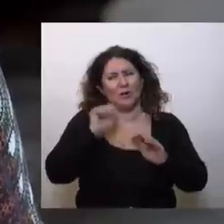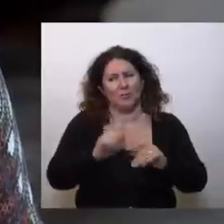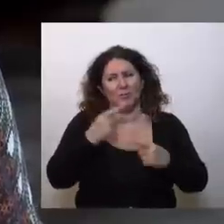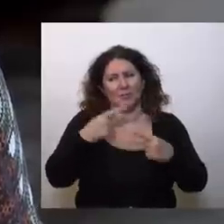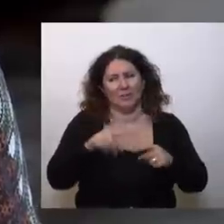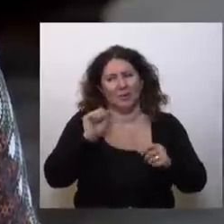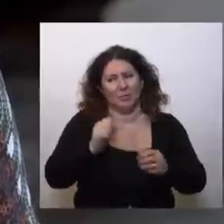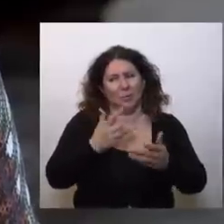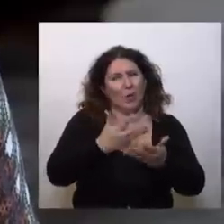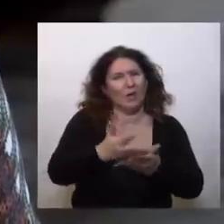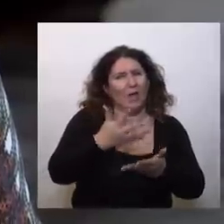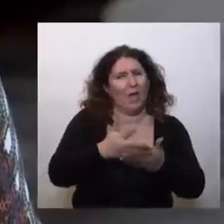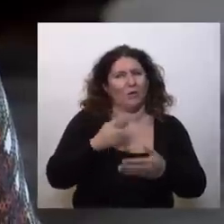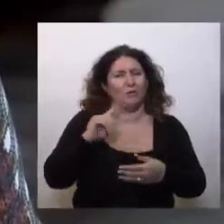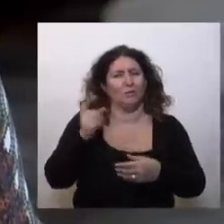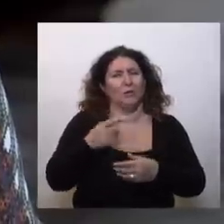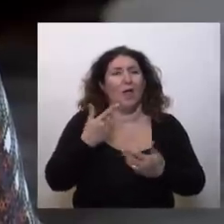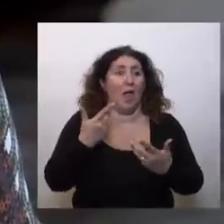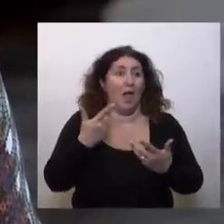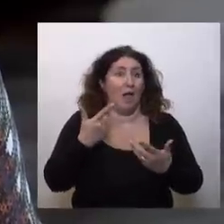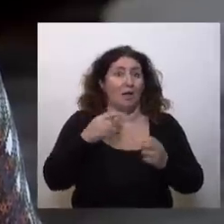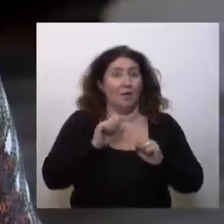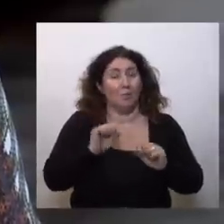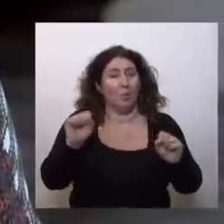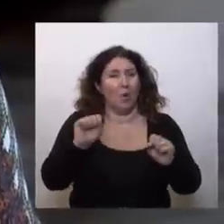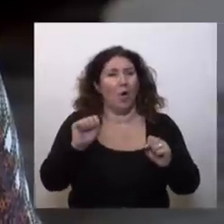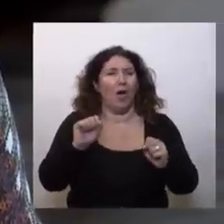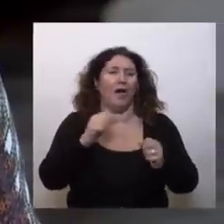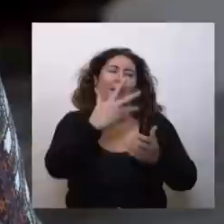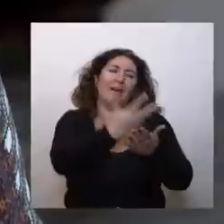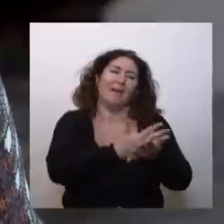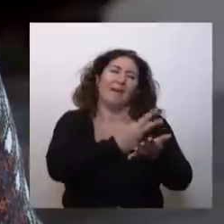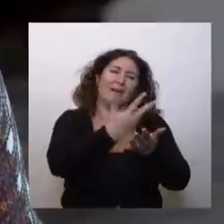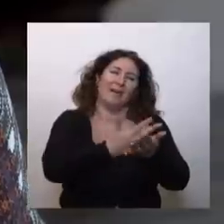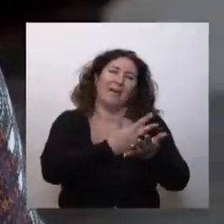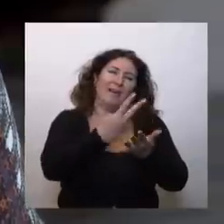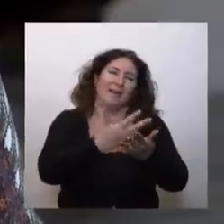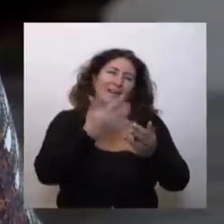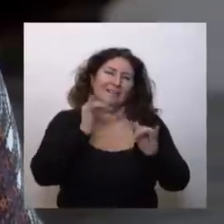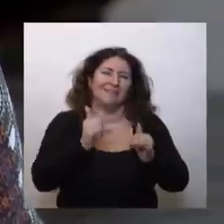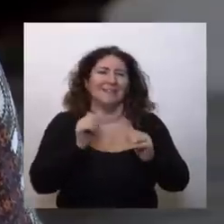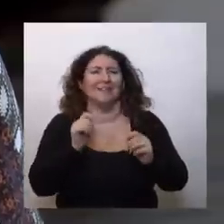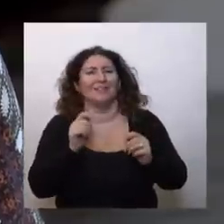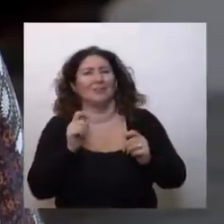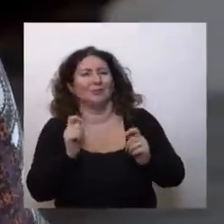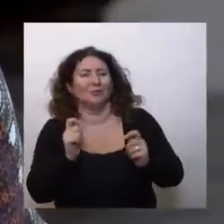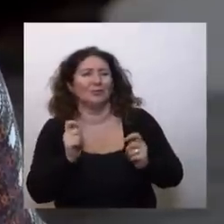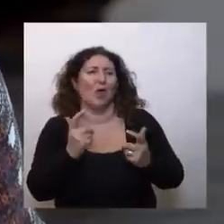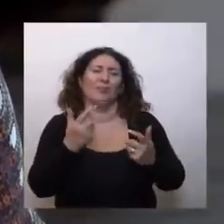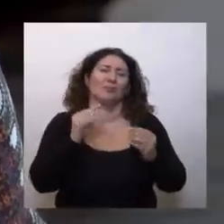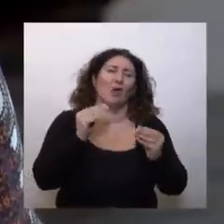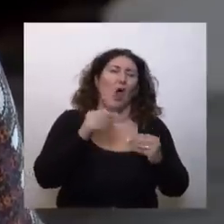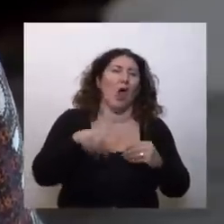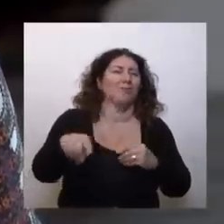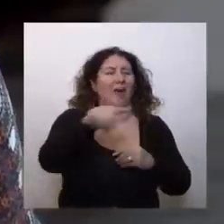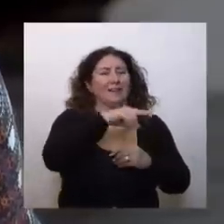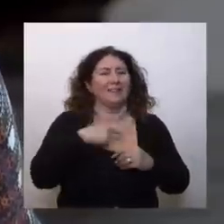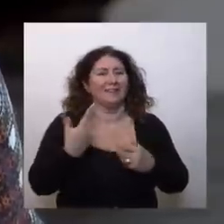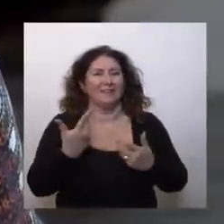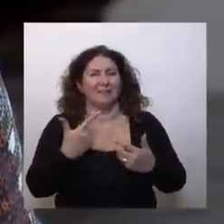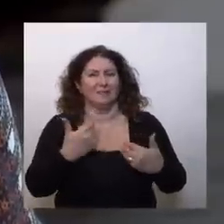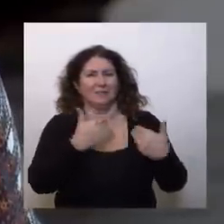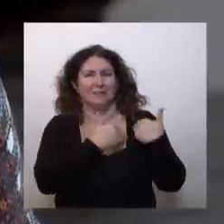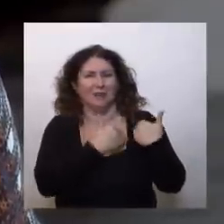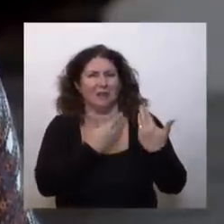a capire che a leggere, oltre le narrazioni che ci dipingono i giovani come untori, irresponsabili,